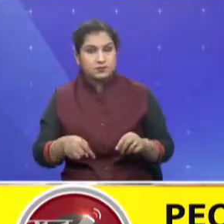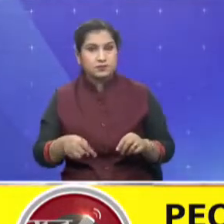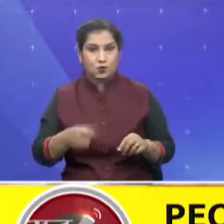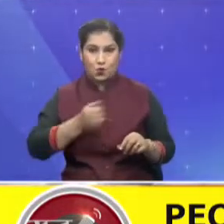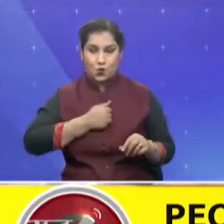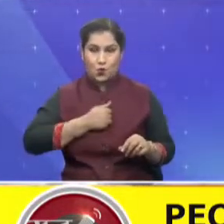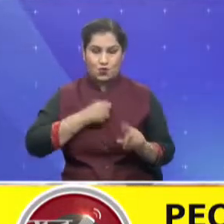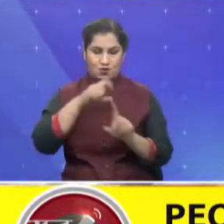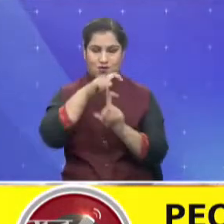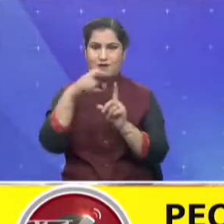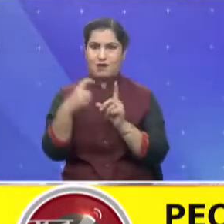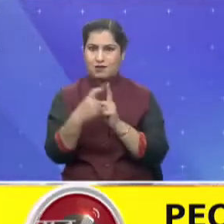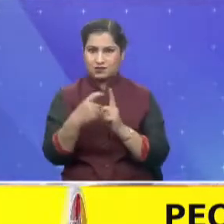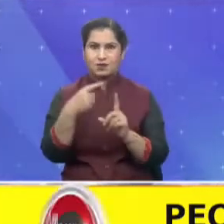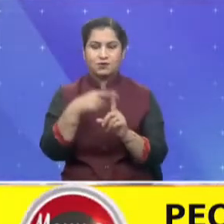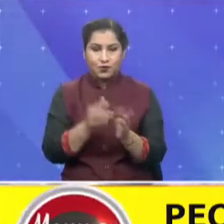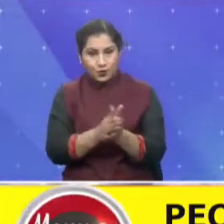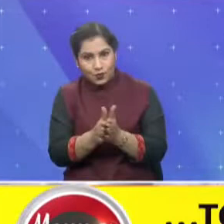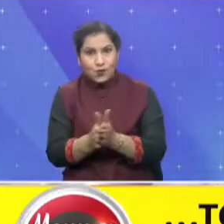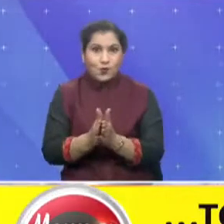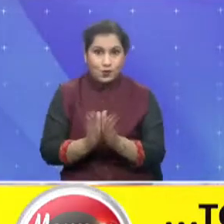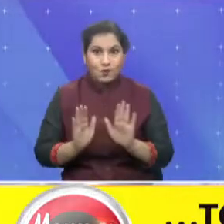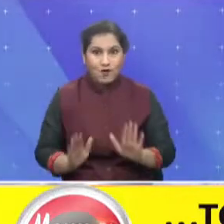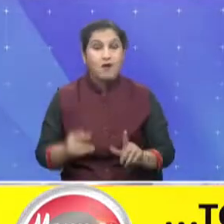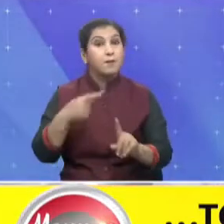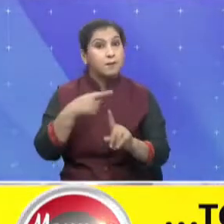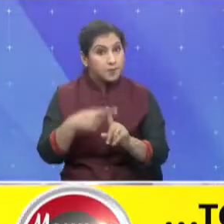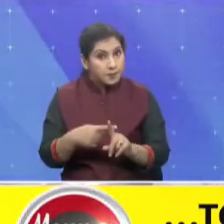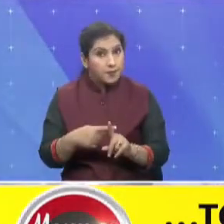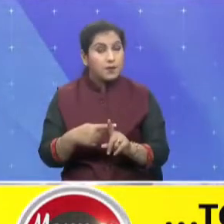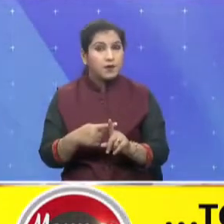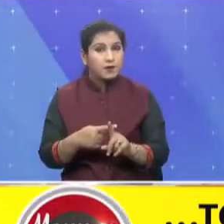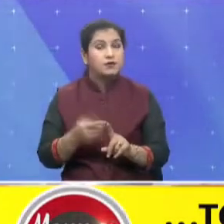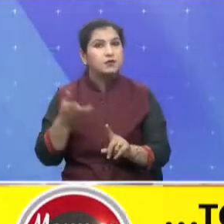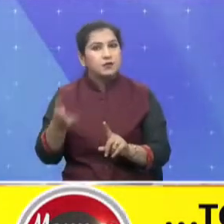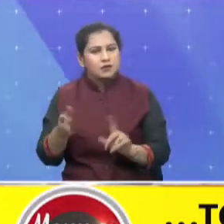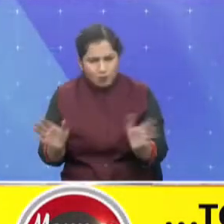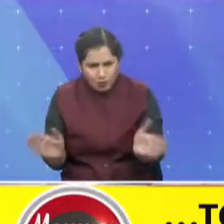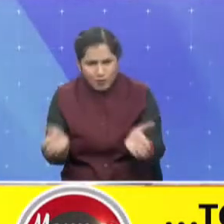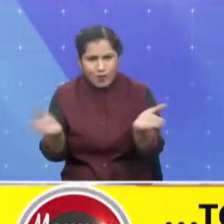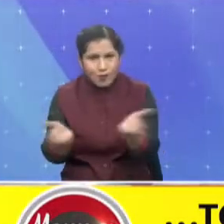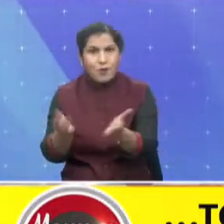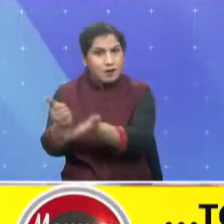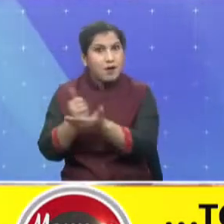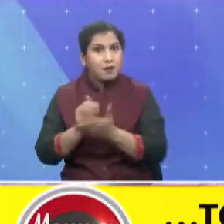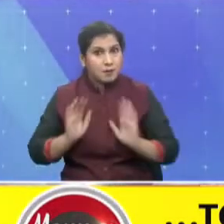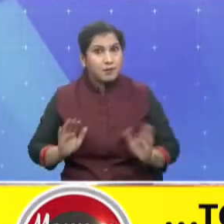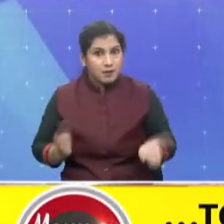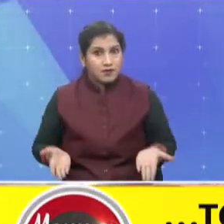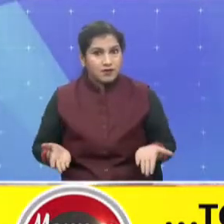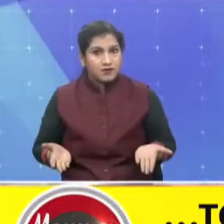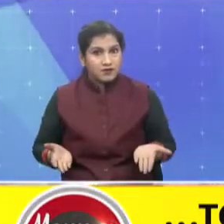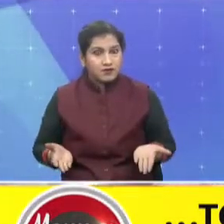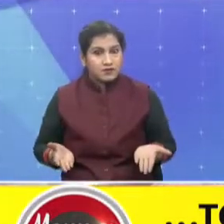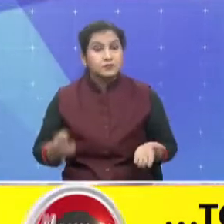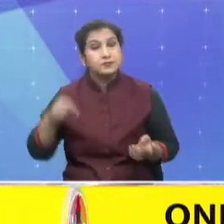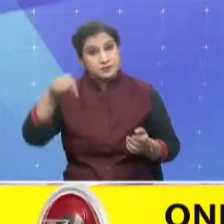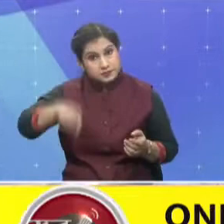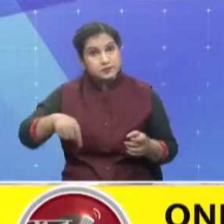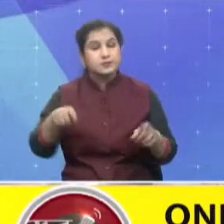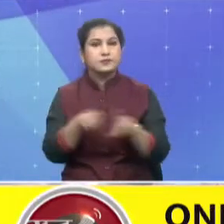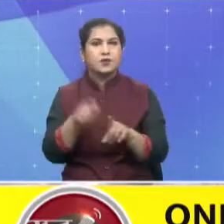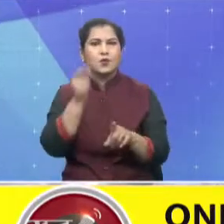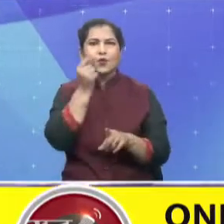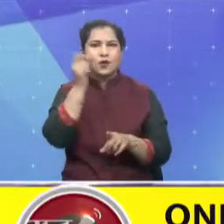हमारी संस्कृति के बारे में जानने के लिए उत्सुक हैं, बल्कि उसे बढ़ाने में भी मदद कर रहे हैं। ऐसे ही